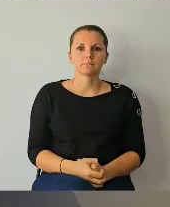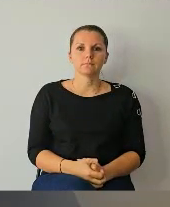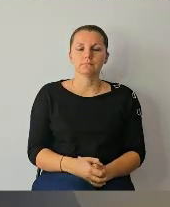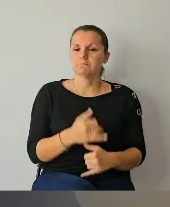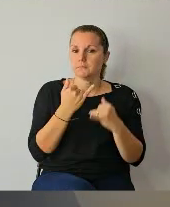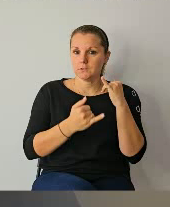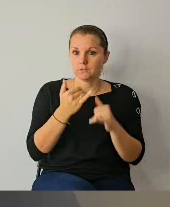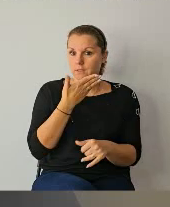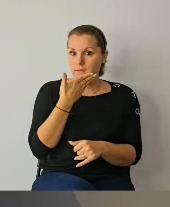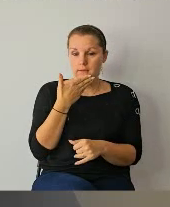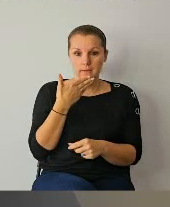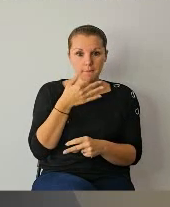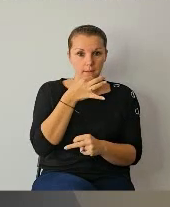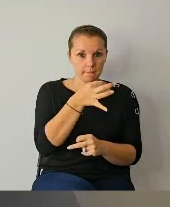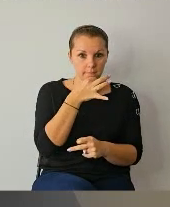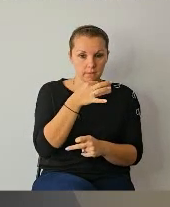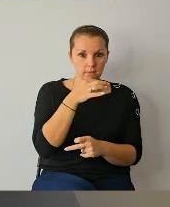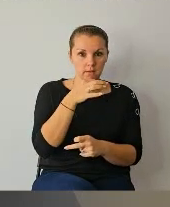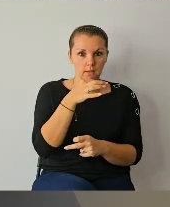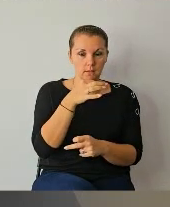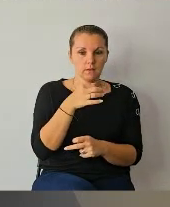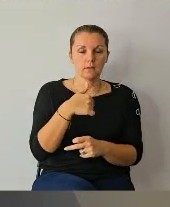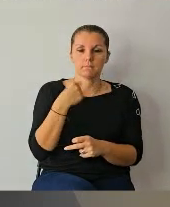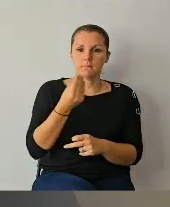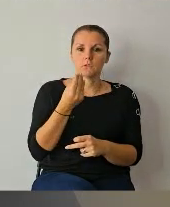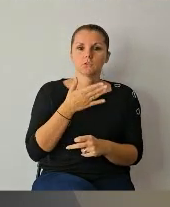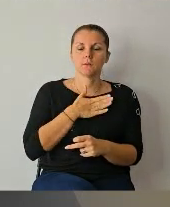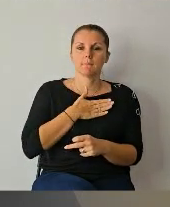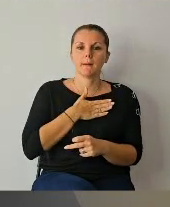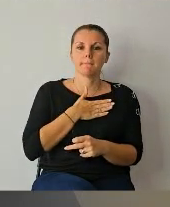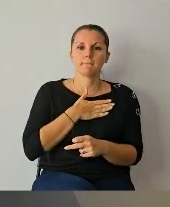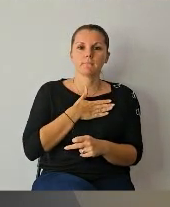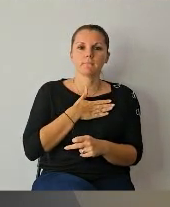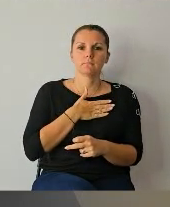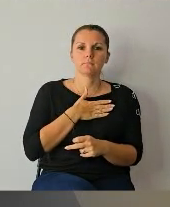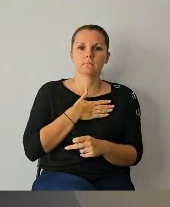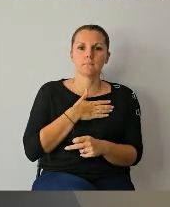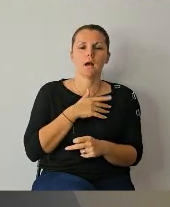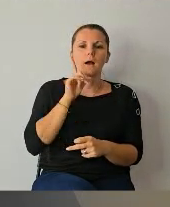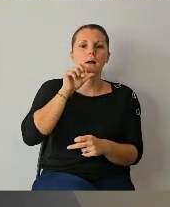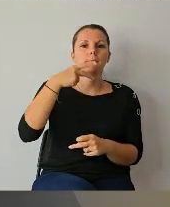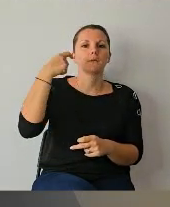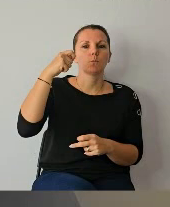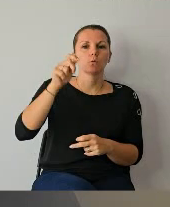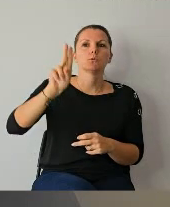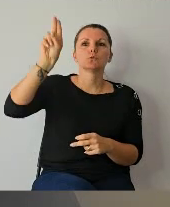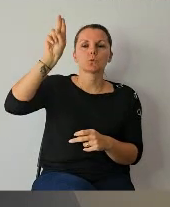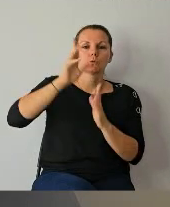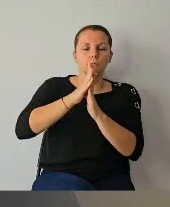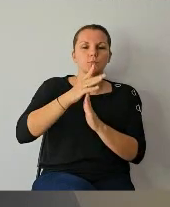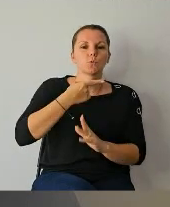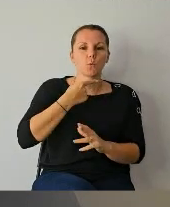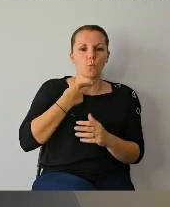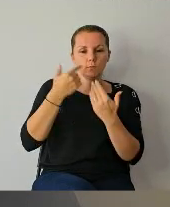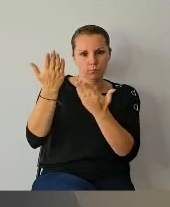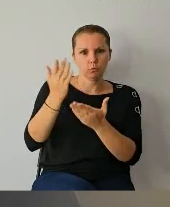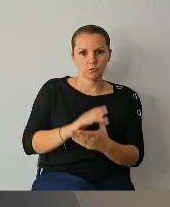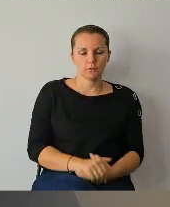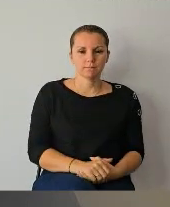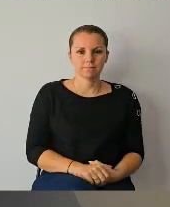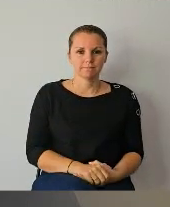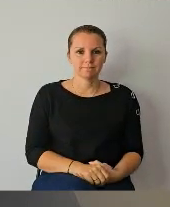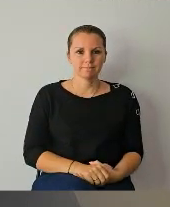Jeżeli nie ma pytań do przedstawionej uchwały, ja mam jeszcze taką jedną. Ja bym prosił o głos. Pan burmistrz się zgłasza do dyskusji. Bardzo proszę, panie